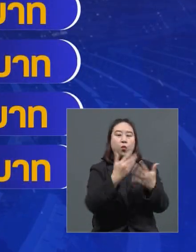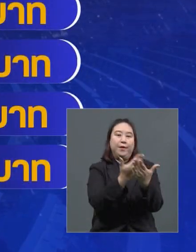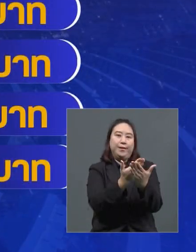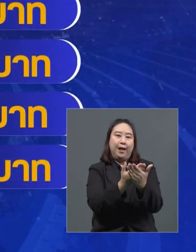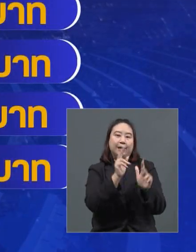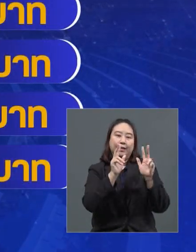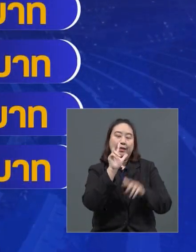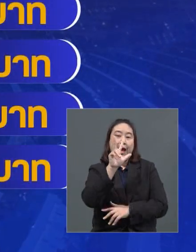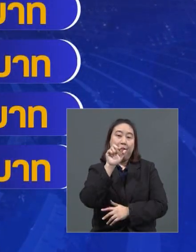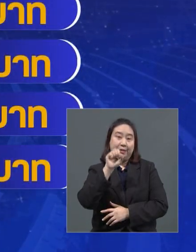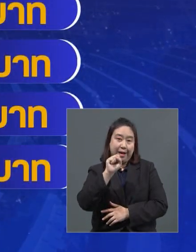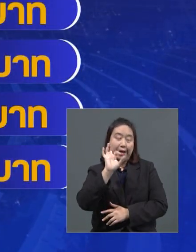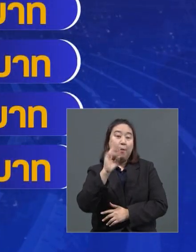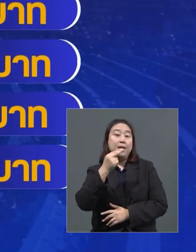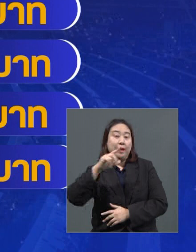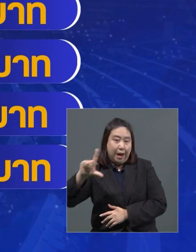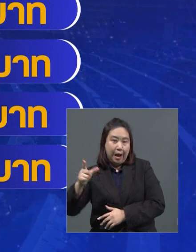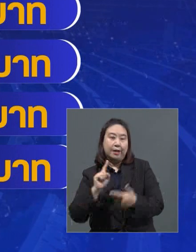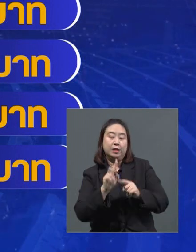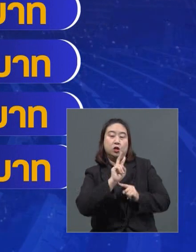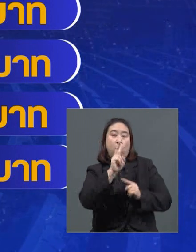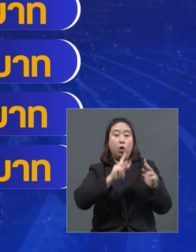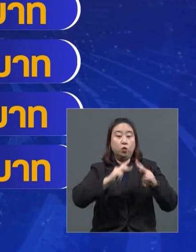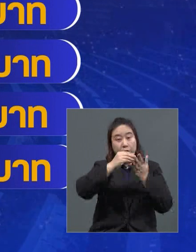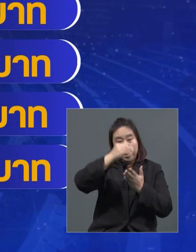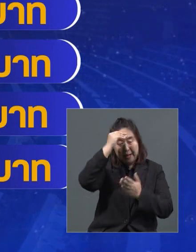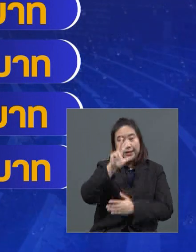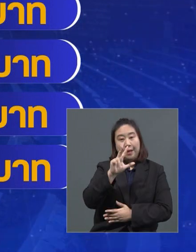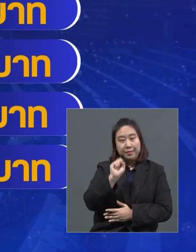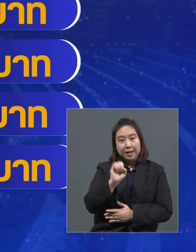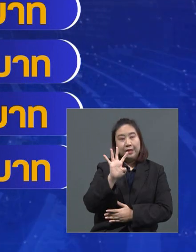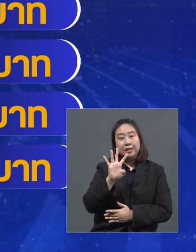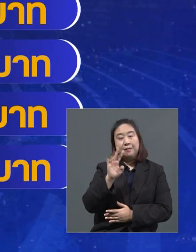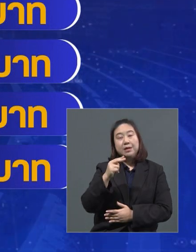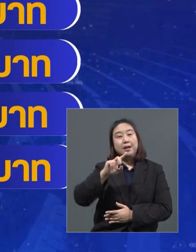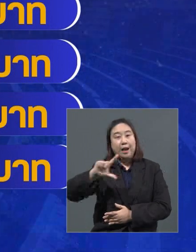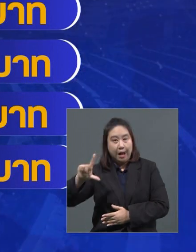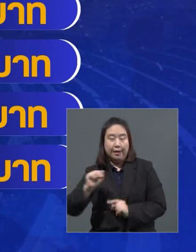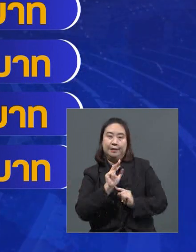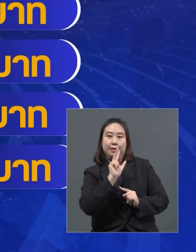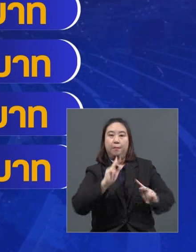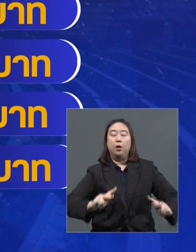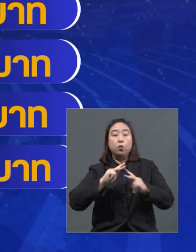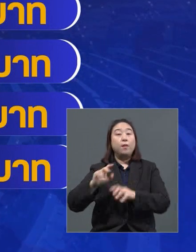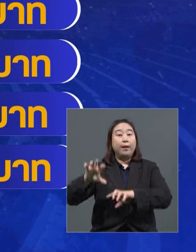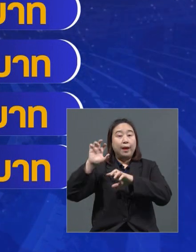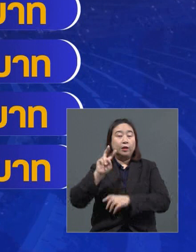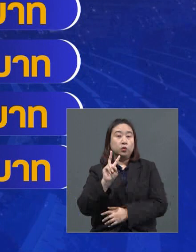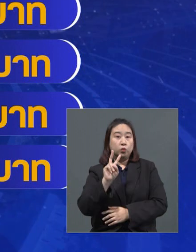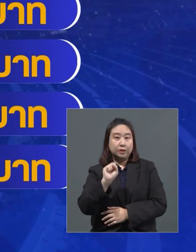390,000ล้านบาทอันดับ 2กระทรวงศึกษาธิการ 34,000ล้านบาทอันดับ 3กระทรวงมหาดไทย